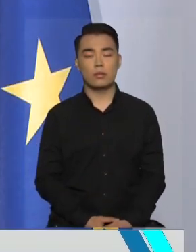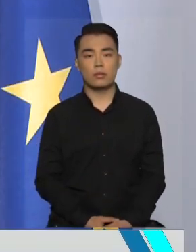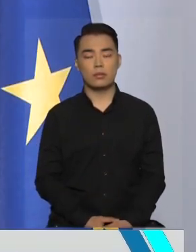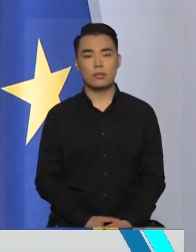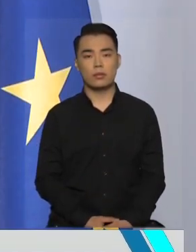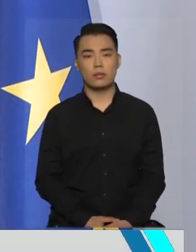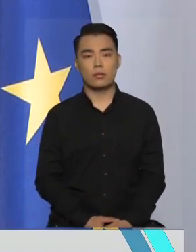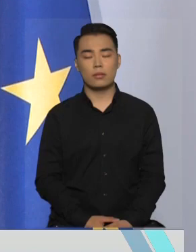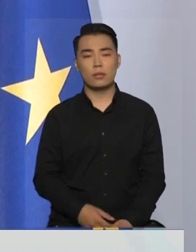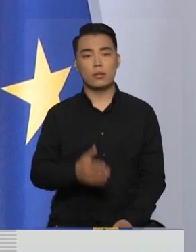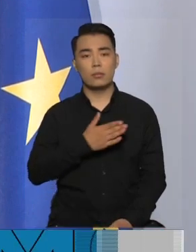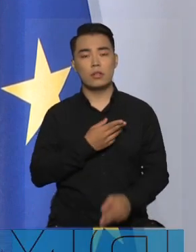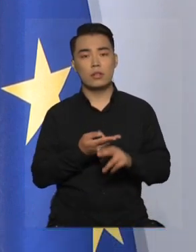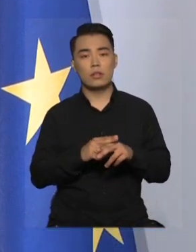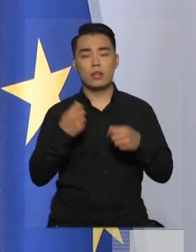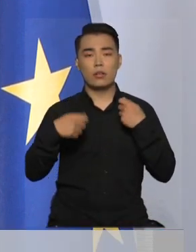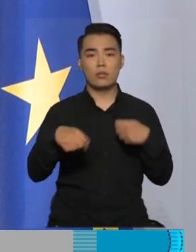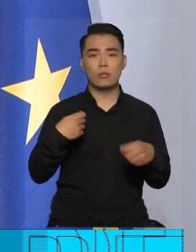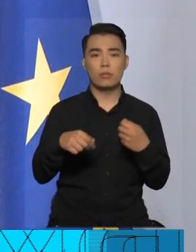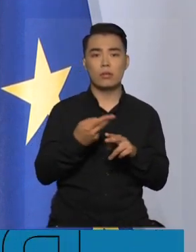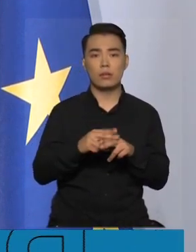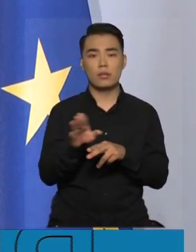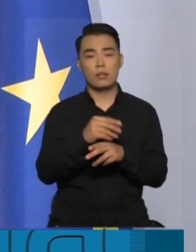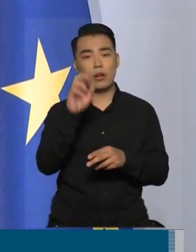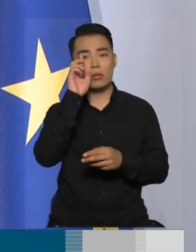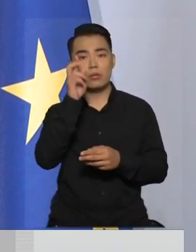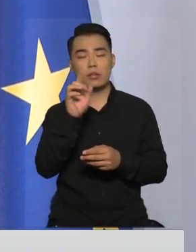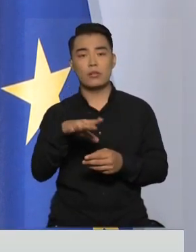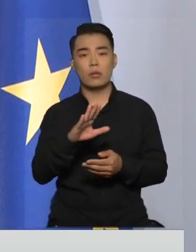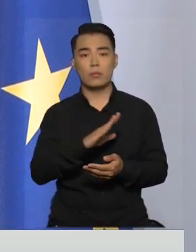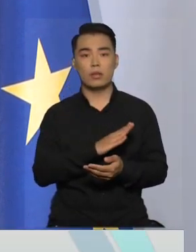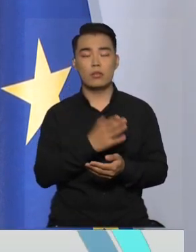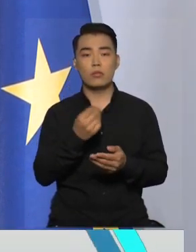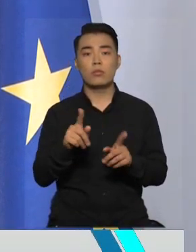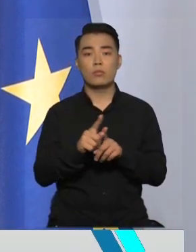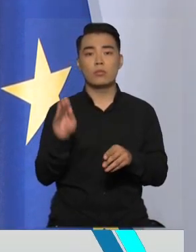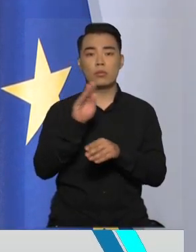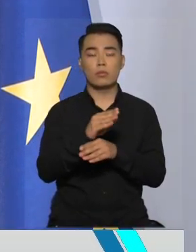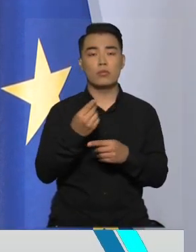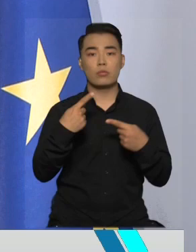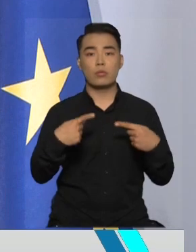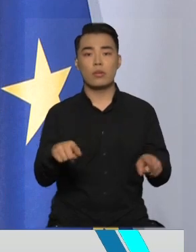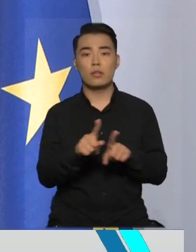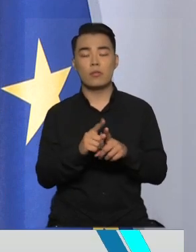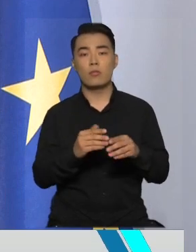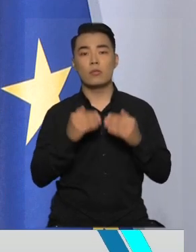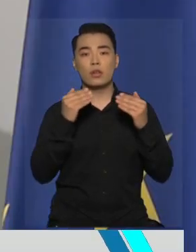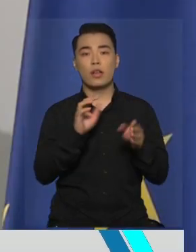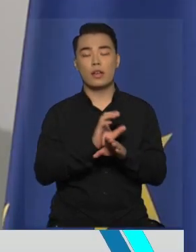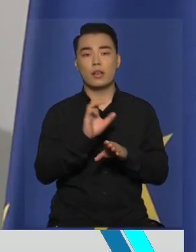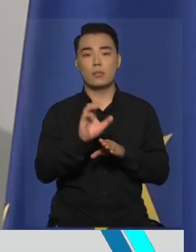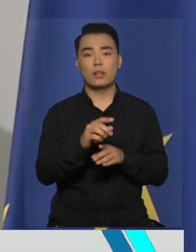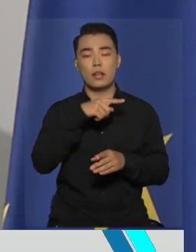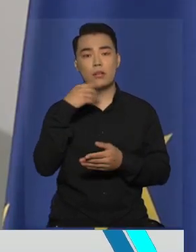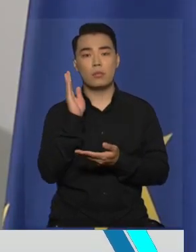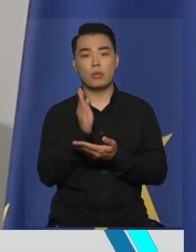Мы наблюдаем необычное оживление в торговых потоках из ЕС в страны этого региона, в том числе, с одной стороны, а с другой – увеличение экспорта в Россию. Поэтому